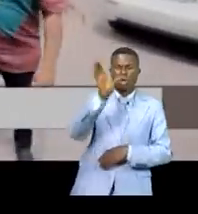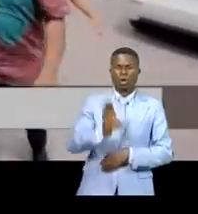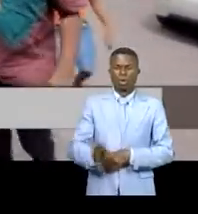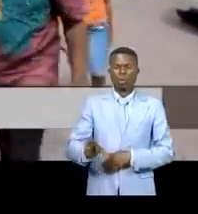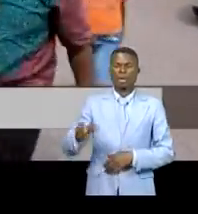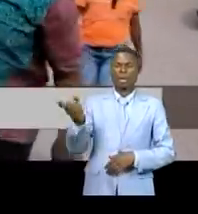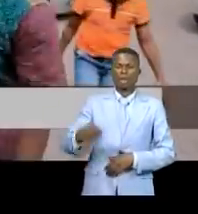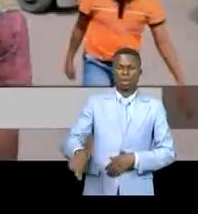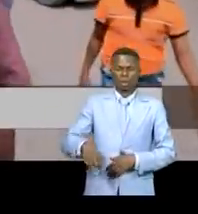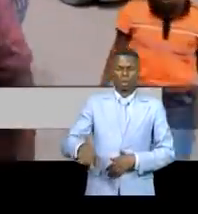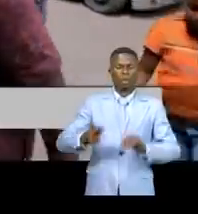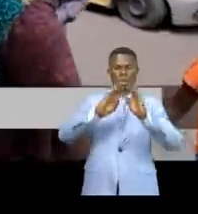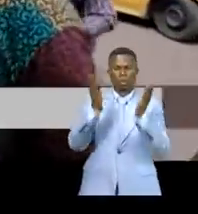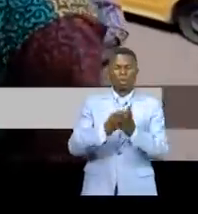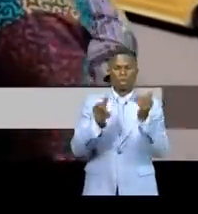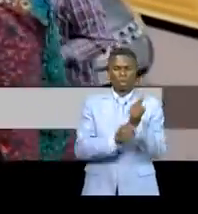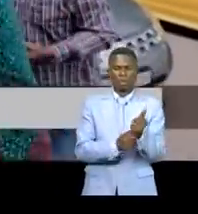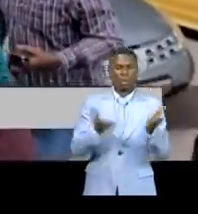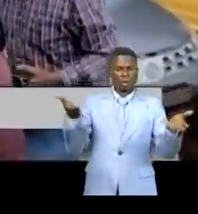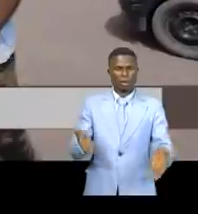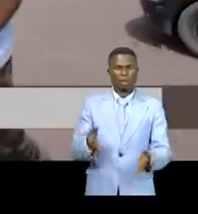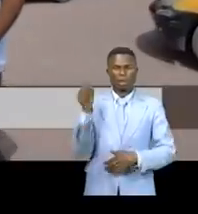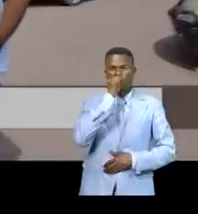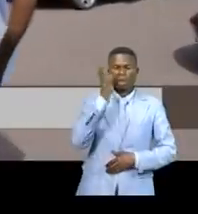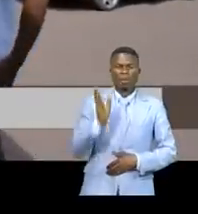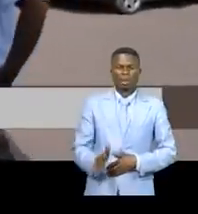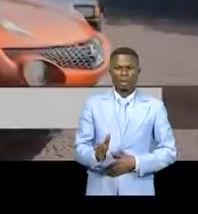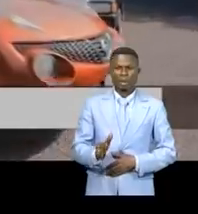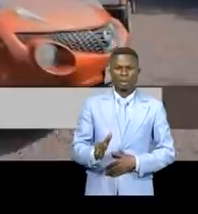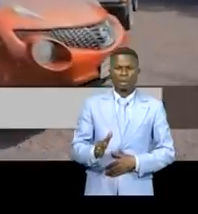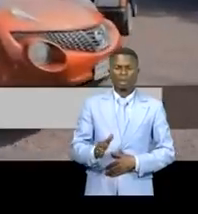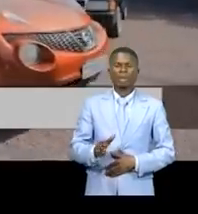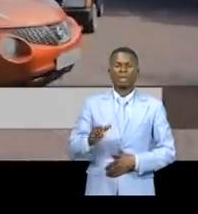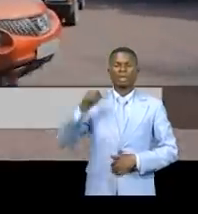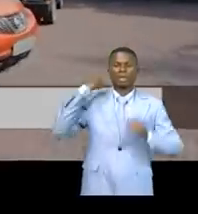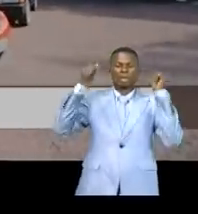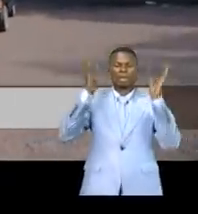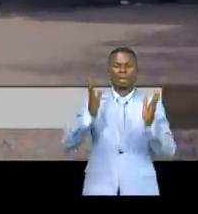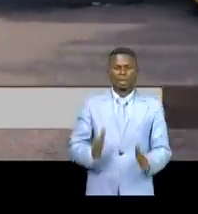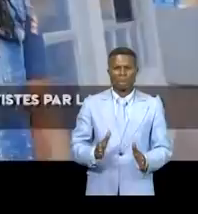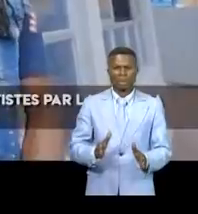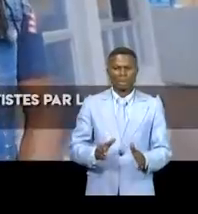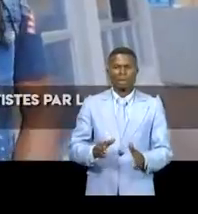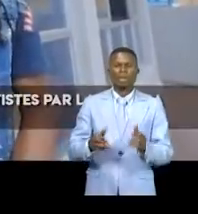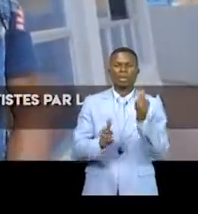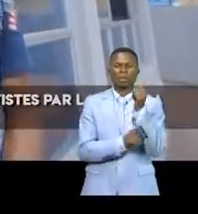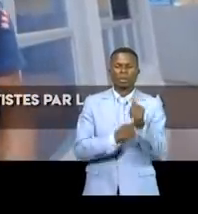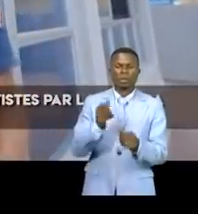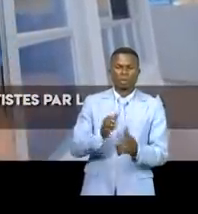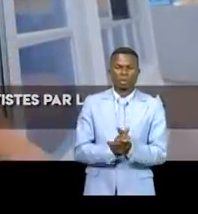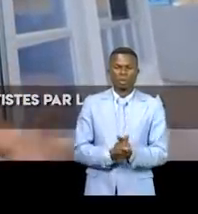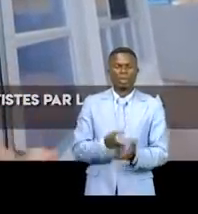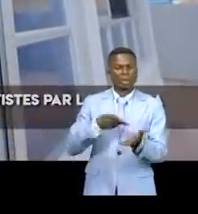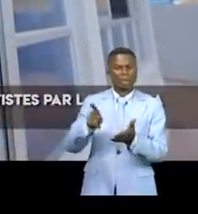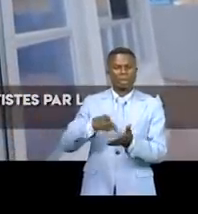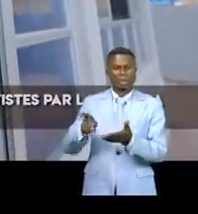les disciplines de la culture ont été honorées, les artistes musiciens, les plasticiens, les dramaturges et les hommes de théâtre. Cette